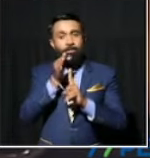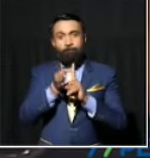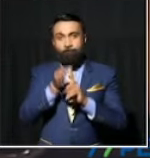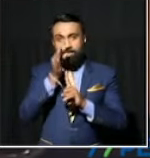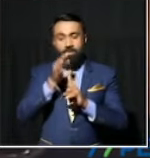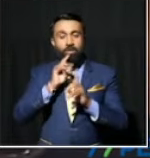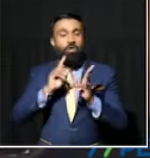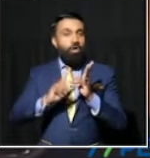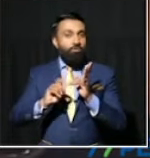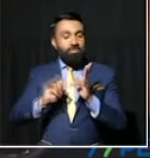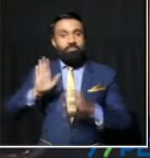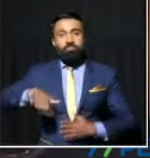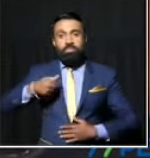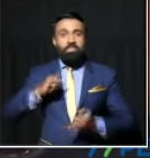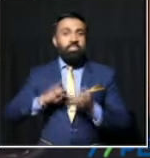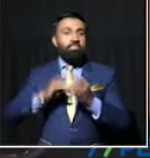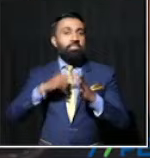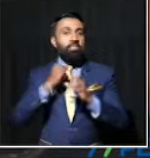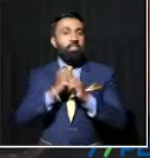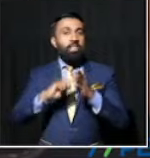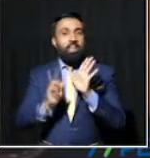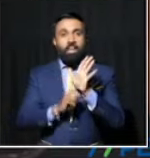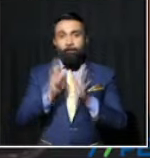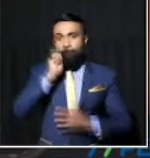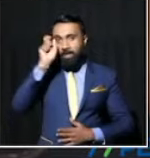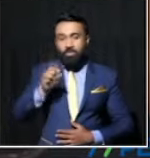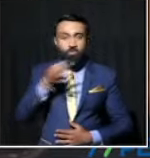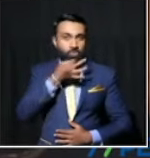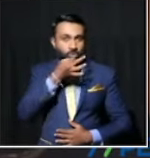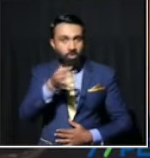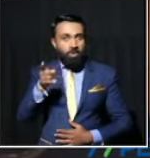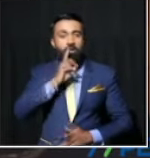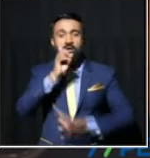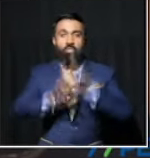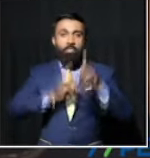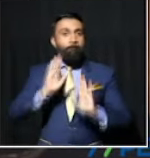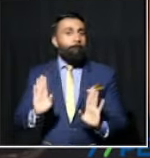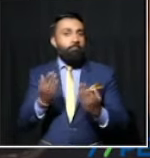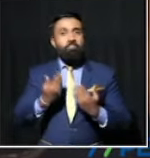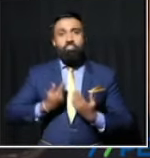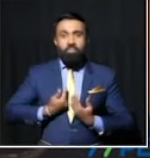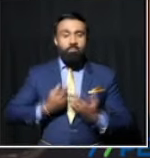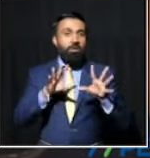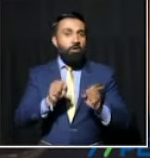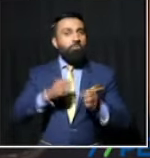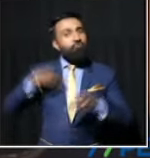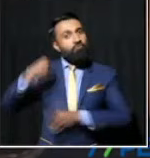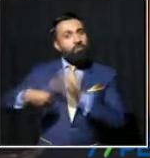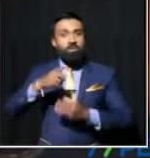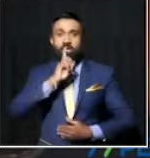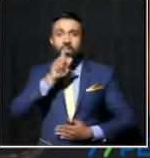මණ්ඩල ප්‍රධානි සාගල රත්නායක මහතාටද චෝදනා කළා. ඔහු සිය කතාව ආරම්භයේ තමන්ට අයත් ව්‍යාපාරයක් යයි කියන